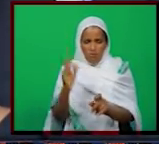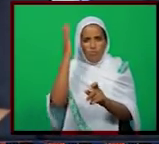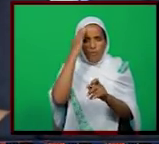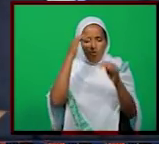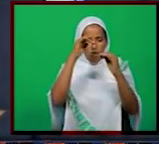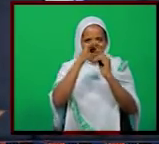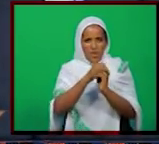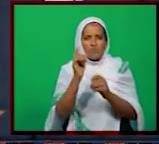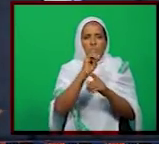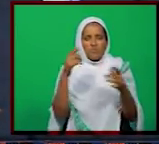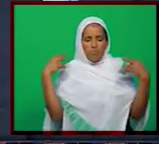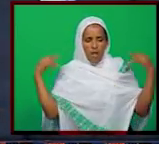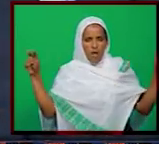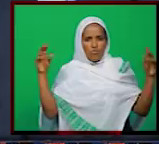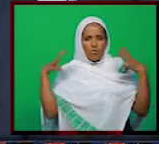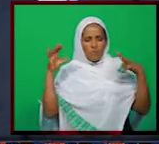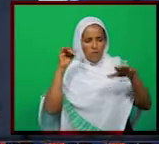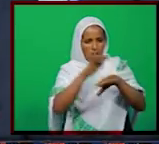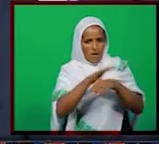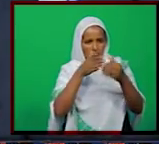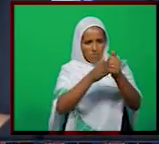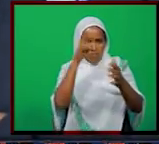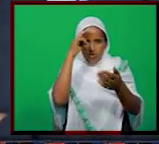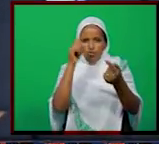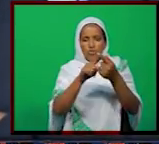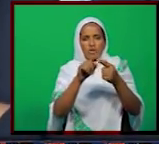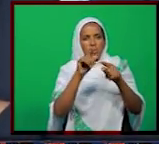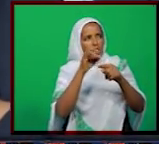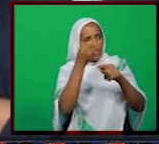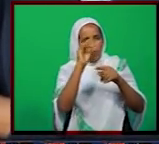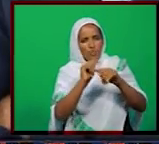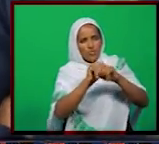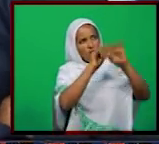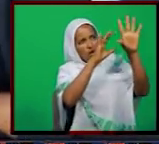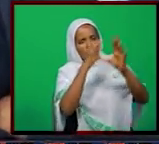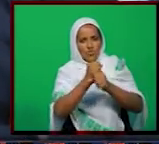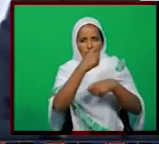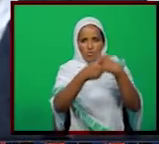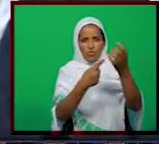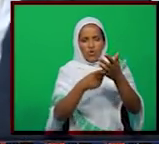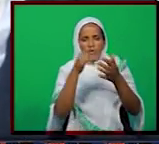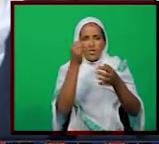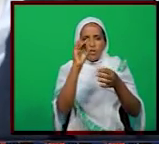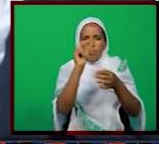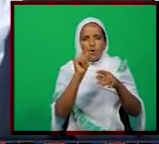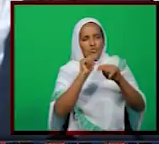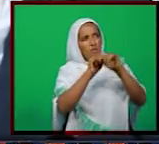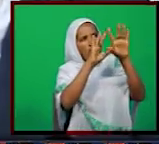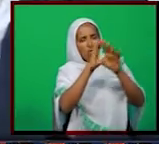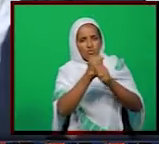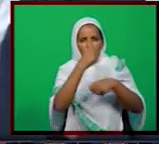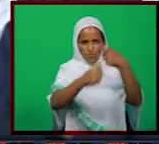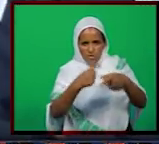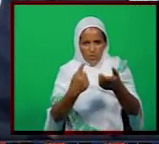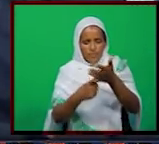የሚያውቅ አምላክ በመልአኩ አማካይነት እየመራ ወደ አድባረ ሊባኖስ ወሰዳቸው። አድባረ ሊባኖስ